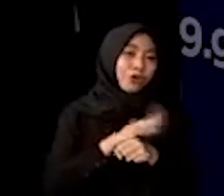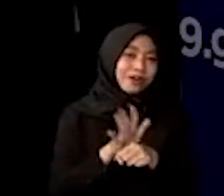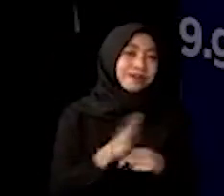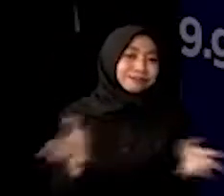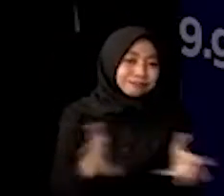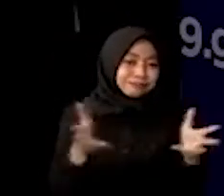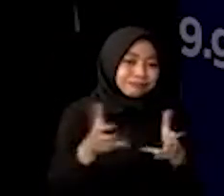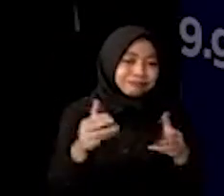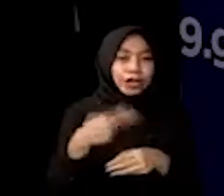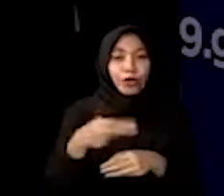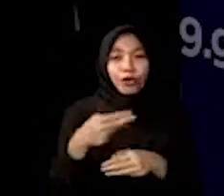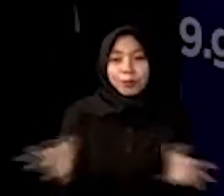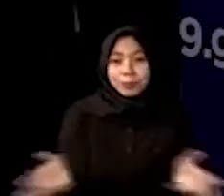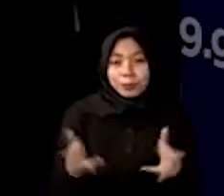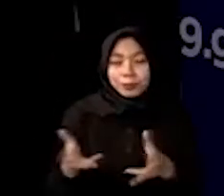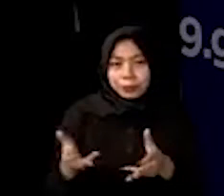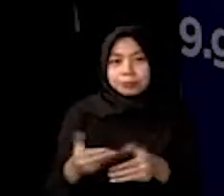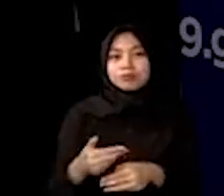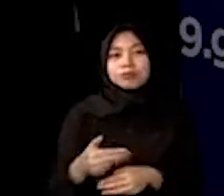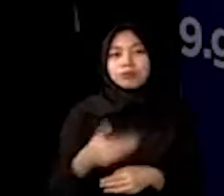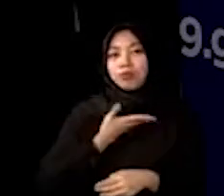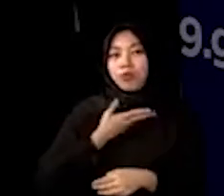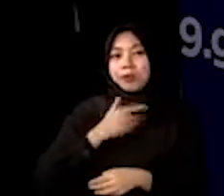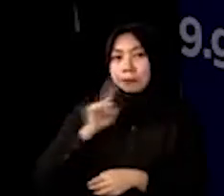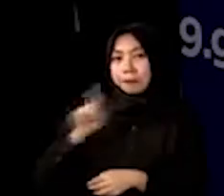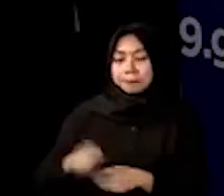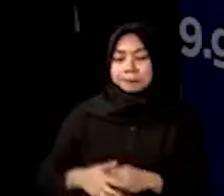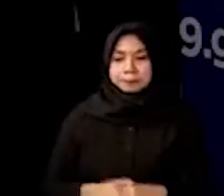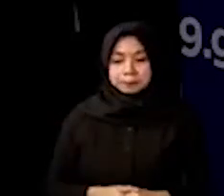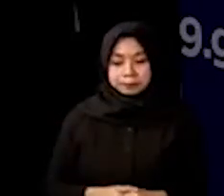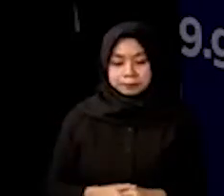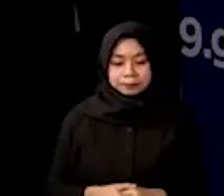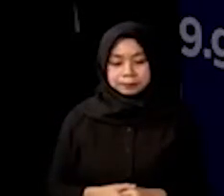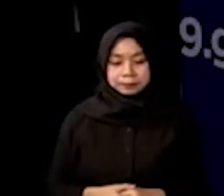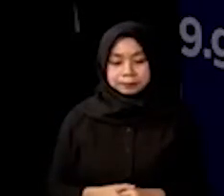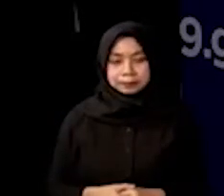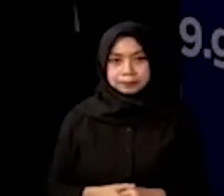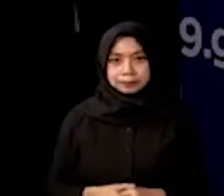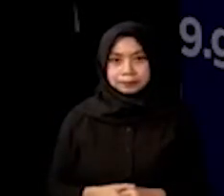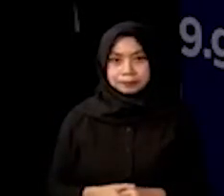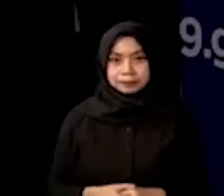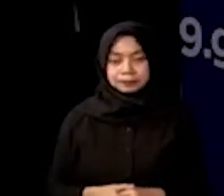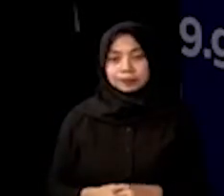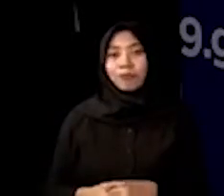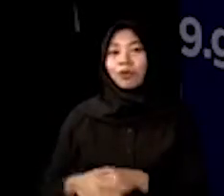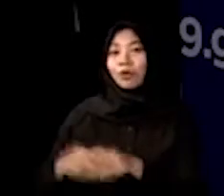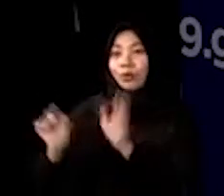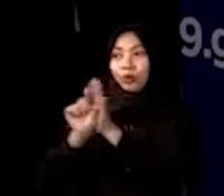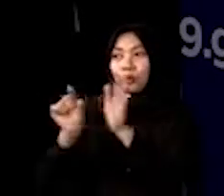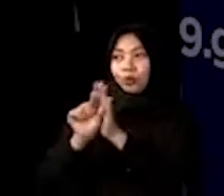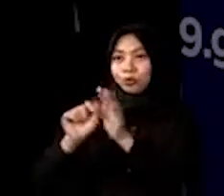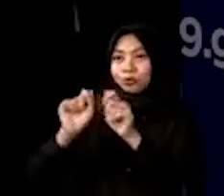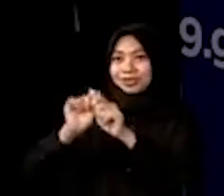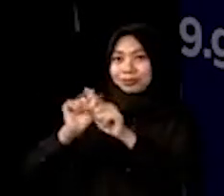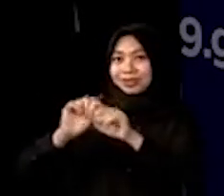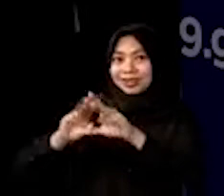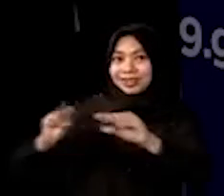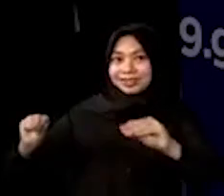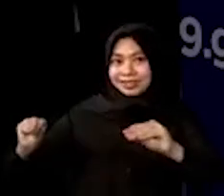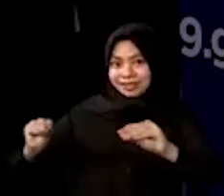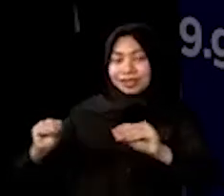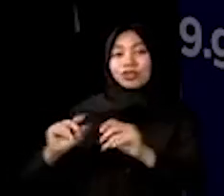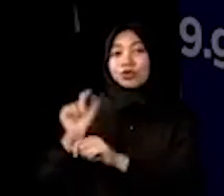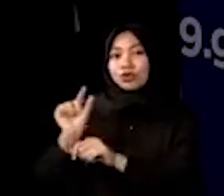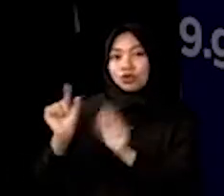ke pemulihan ekonomi nasional Pak eh undang-undang Cipta kerja Pak Erlangga itu kan